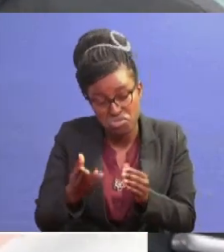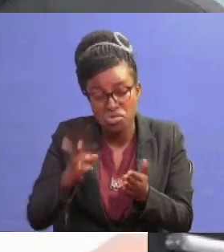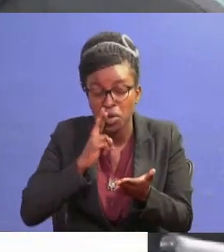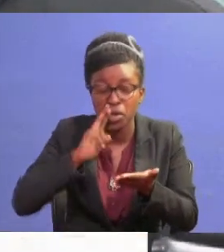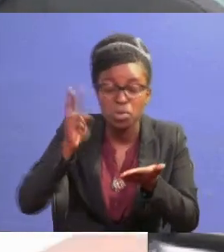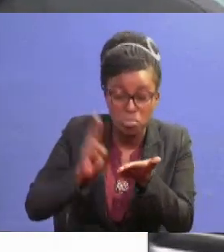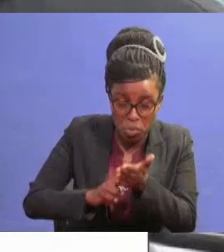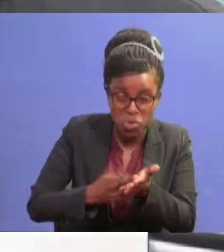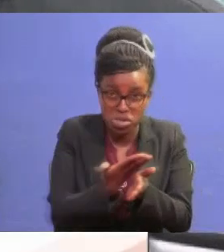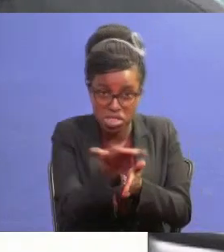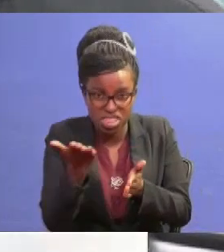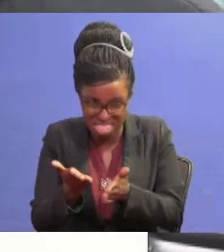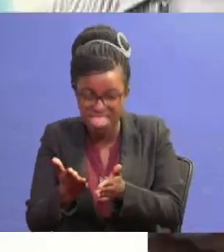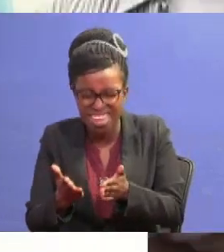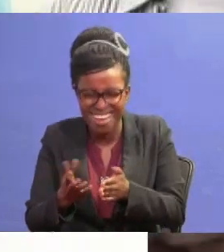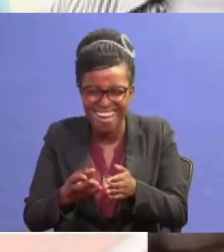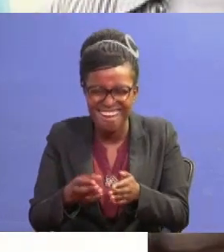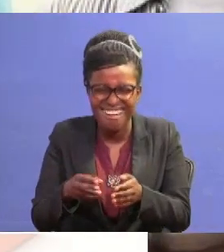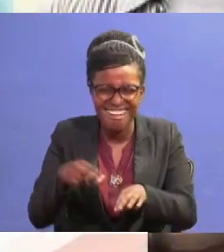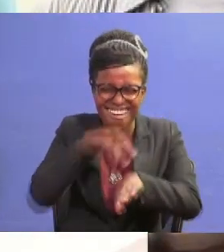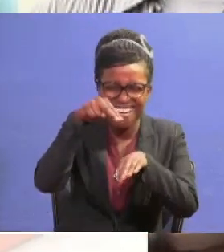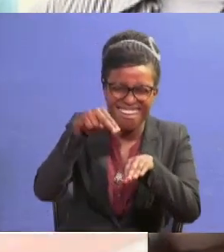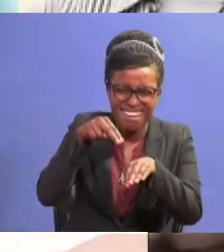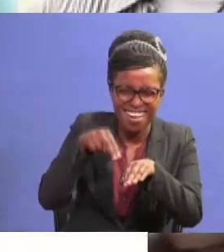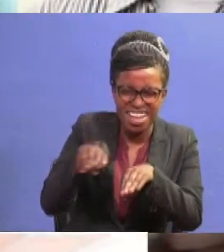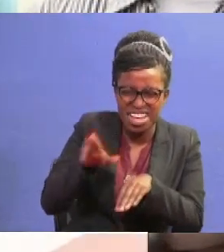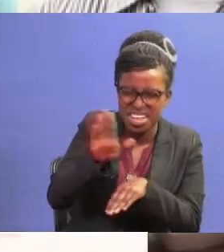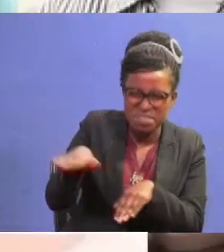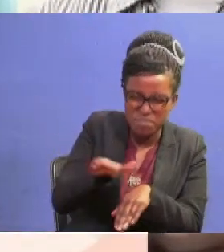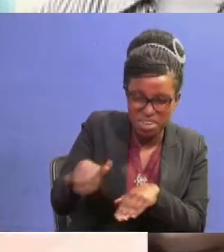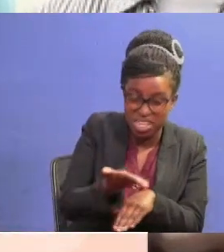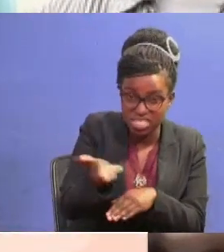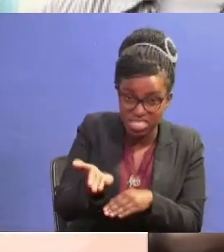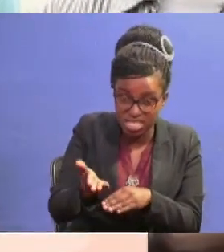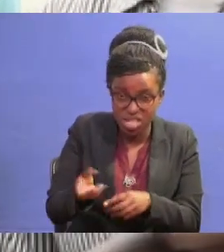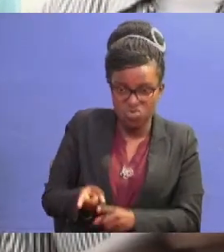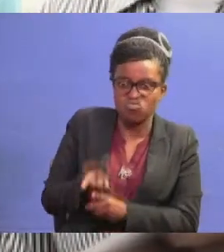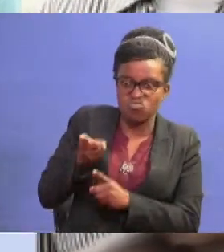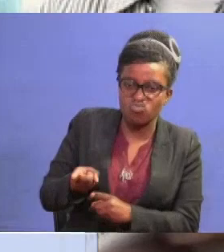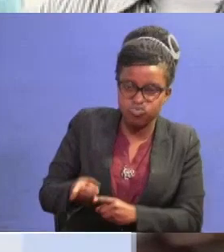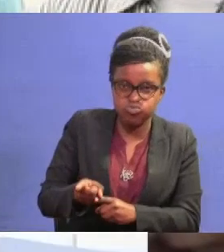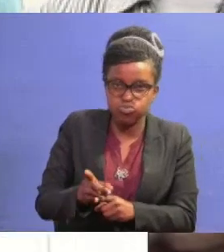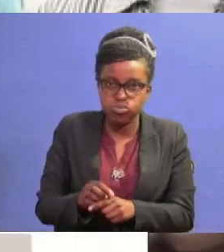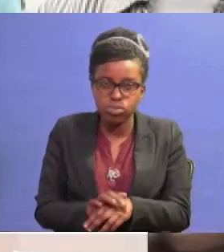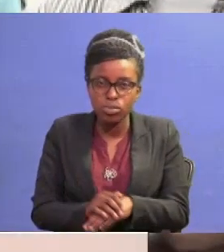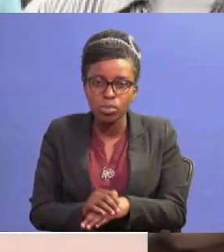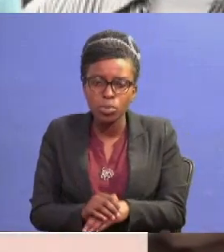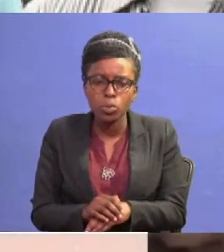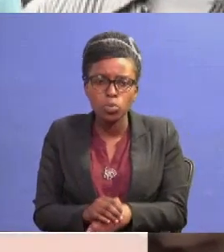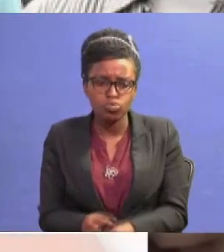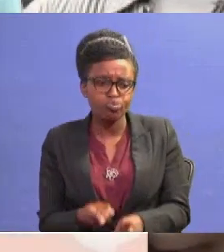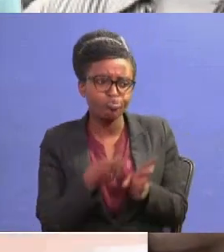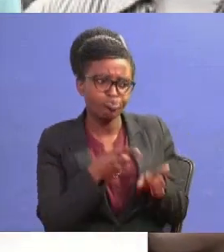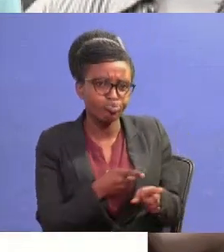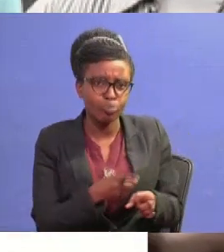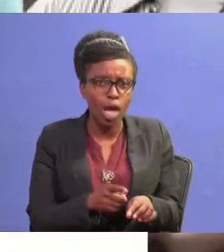ana uhuni wowote mtaani, hatujapokea. Walimpiga kwanza risasi kwa mbele, ikatokea upande mwingine. Upande wa kushoto ikatokea upande wa kulia. Na